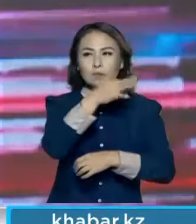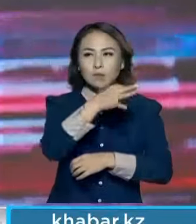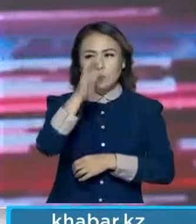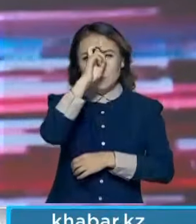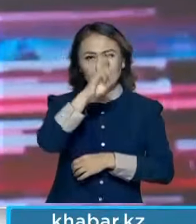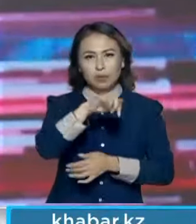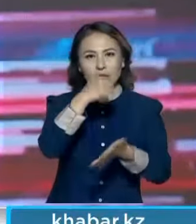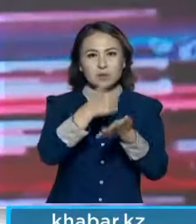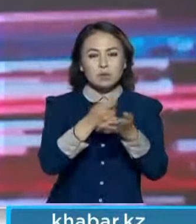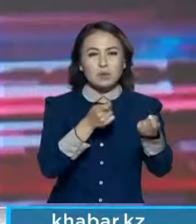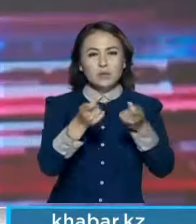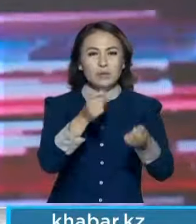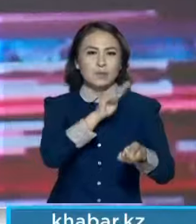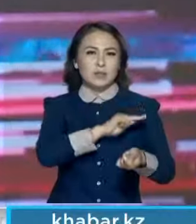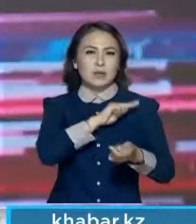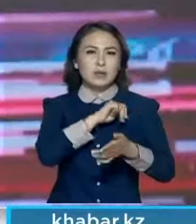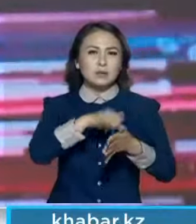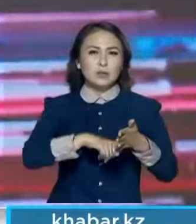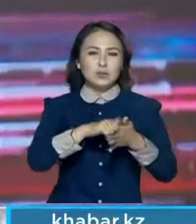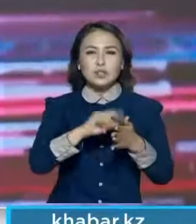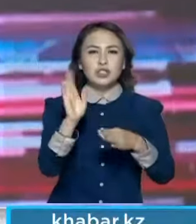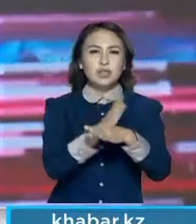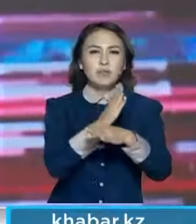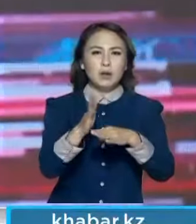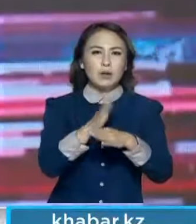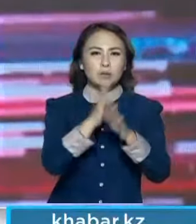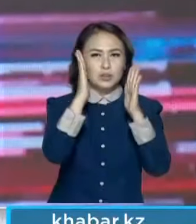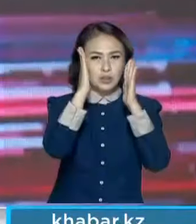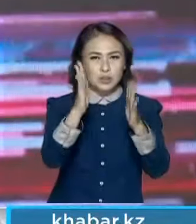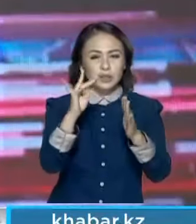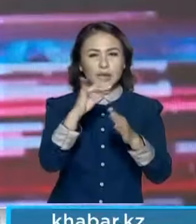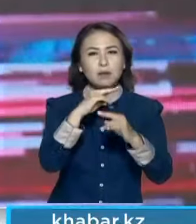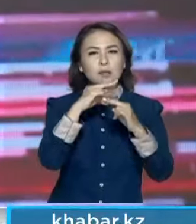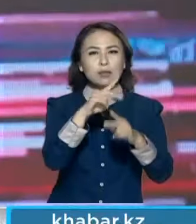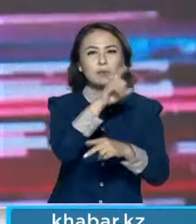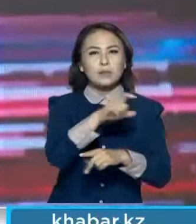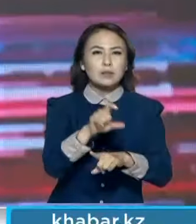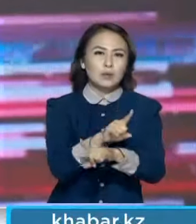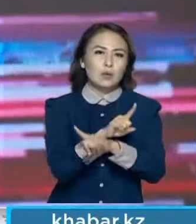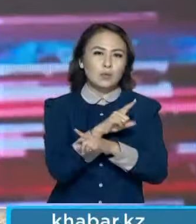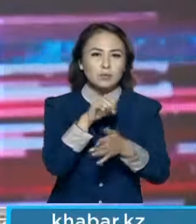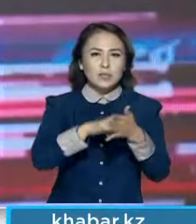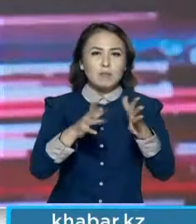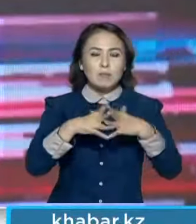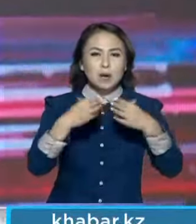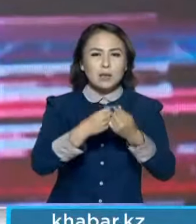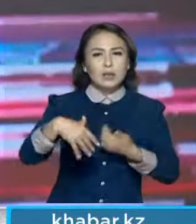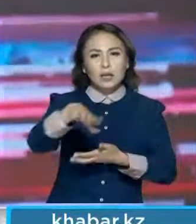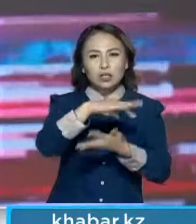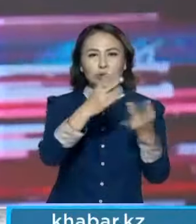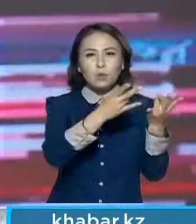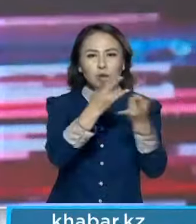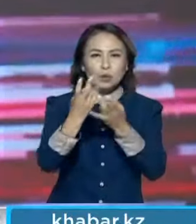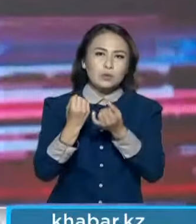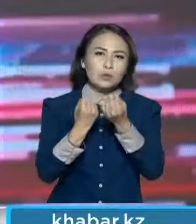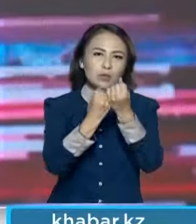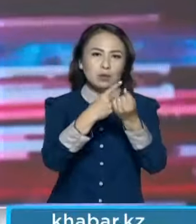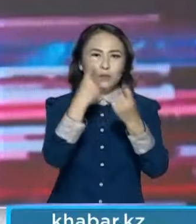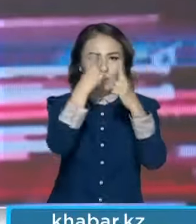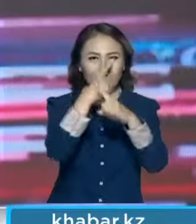айтты. Үкімет жетекшісі оқиғаның себептерін анықтау жеке бақылауында екенін және қаза тапқандардың отбасына барлық қажетті